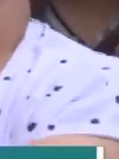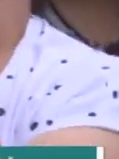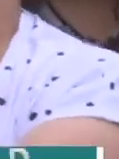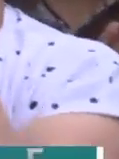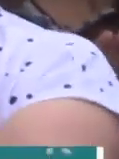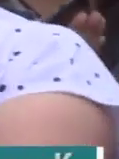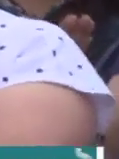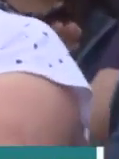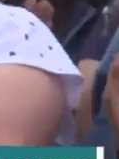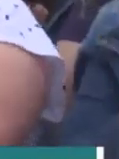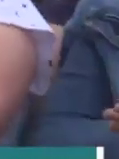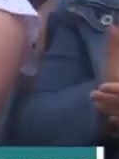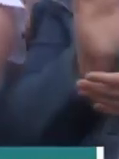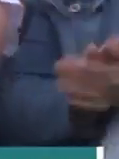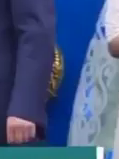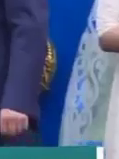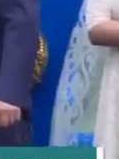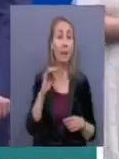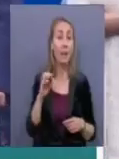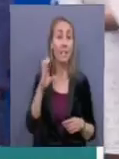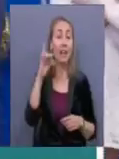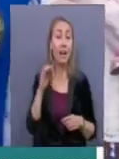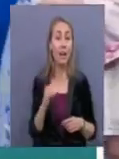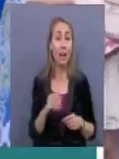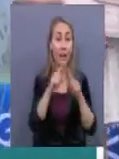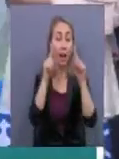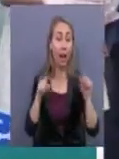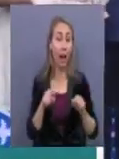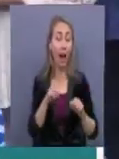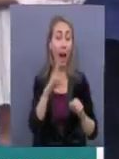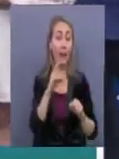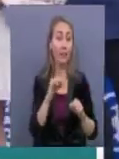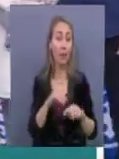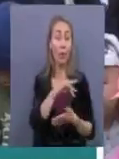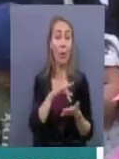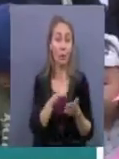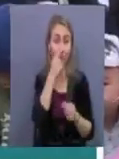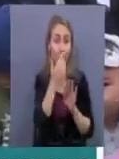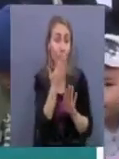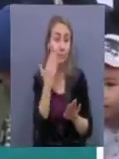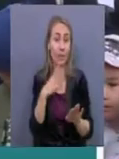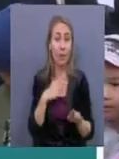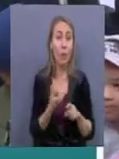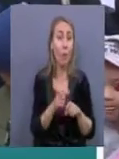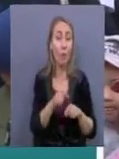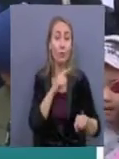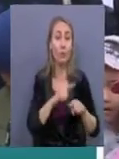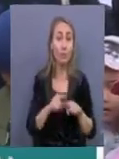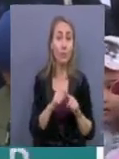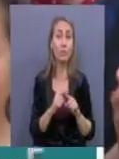Өңірде 400-ге жуық көпбалалы ана пәтер кезегінде тұр. Облыс басшылығы ақ жаулықтылардың көңілін күпті қылған мәселені ескерусіз